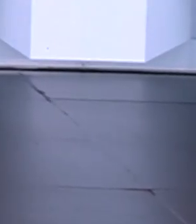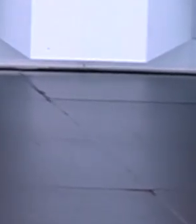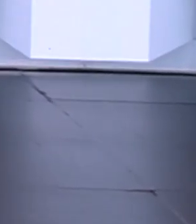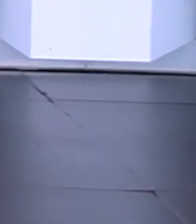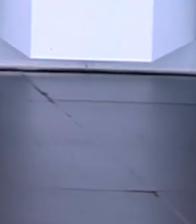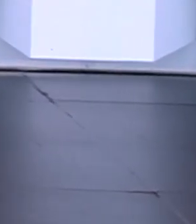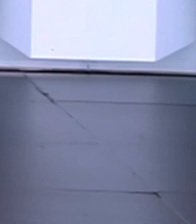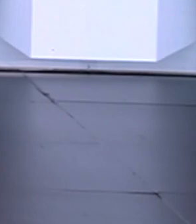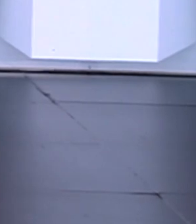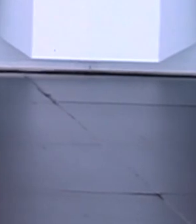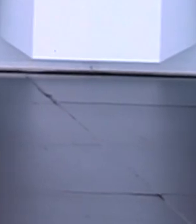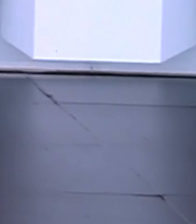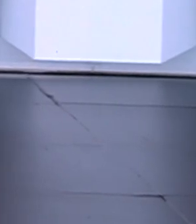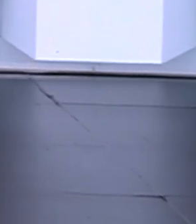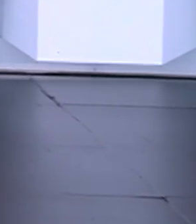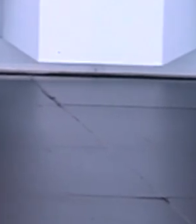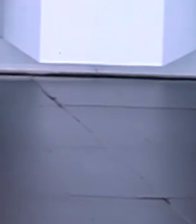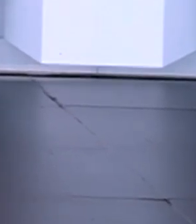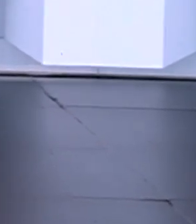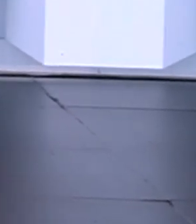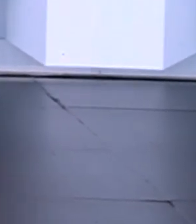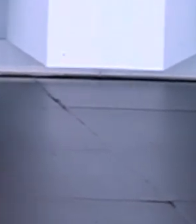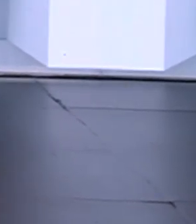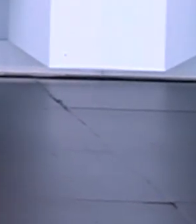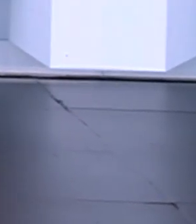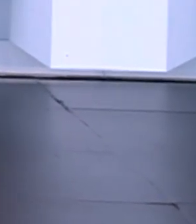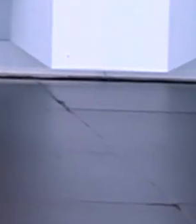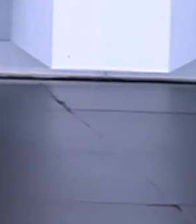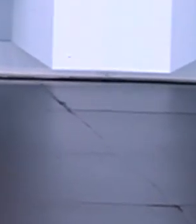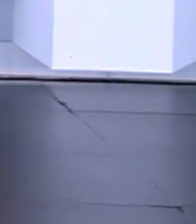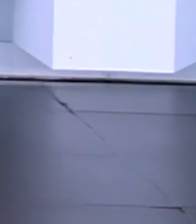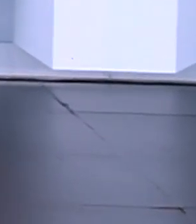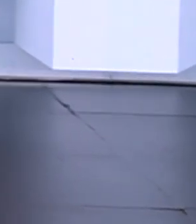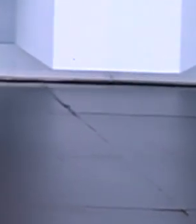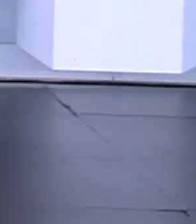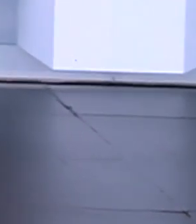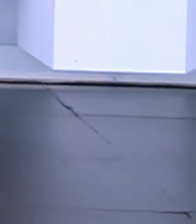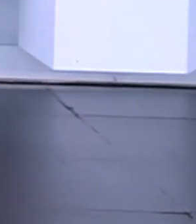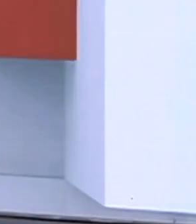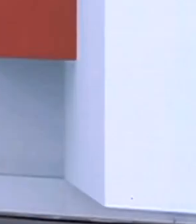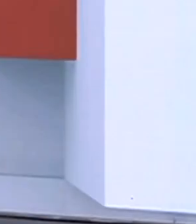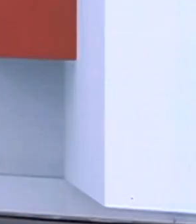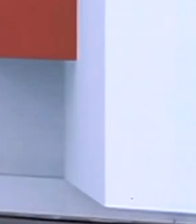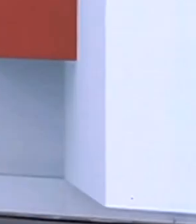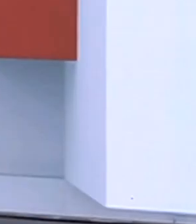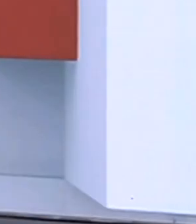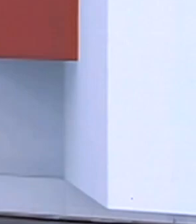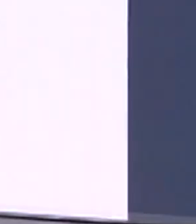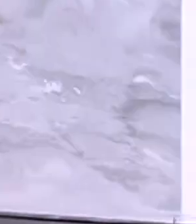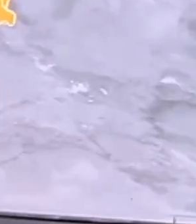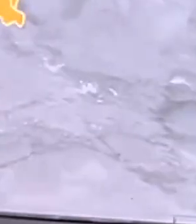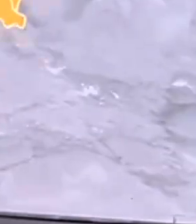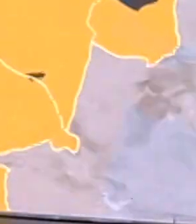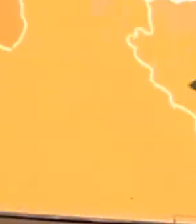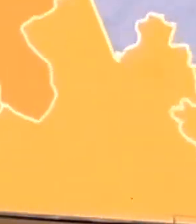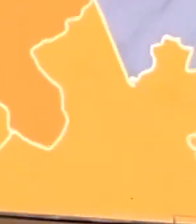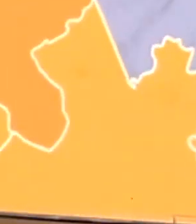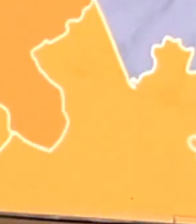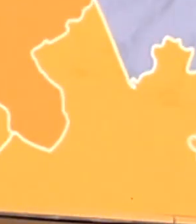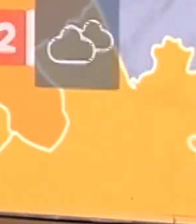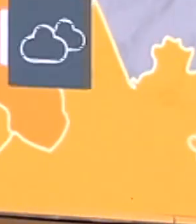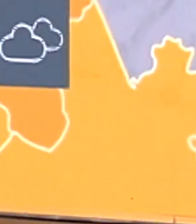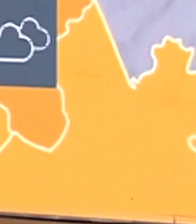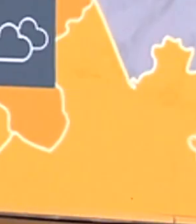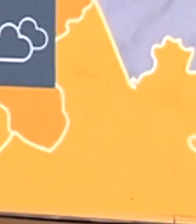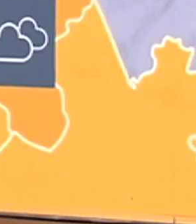Армысыздар, студияда Мөлдір Әбдірем, 7 наурыз, бейсендігі арнаған ауырай болжаммен таныс болыңыздар. Солтүстікте күн құбылмалы, Петропавлда